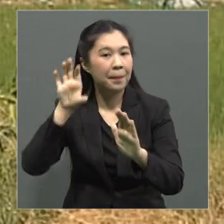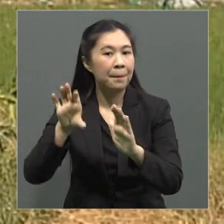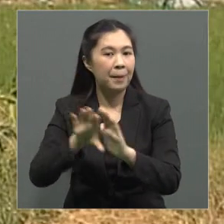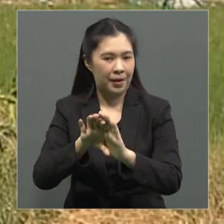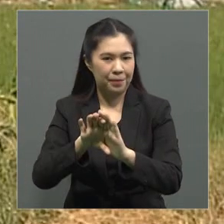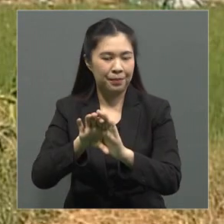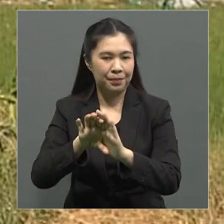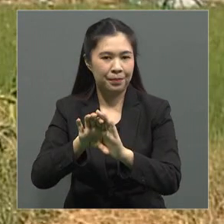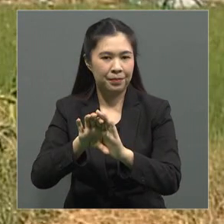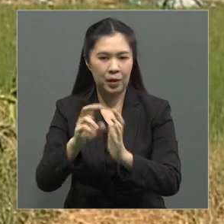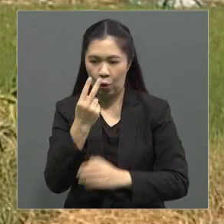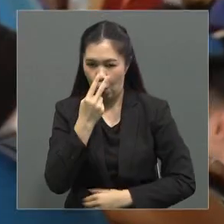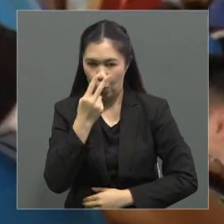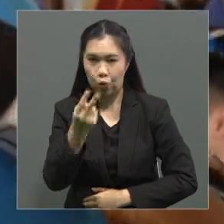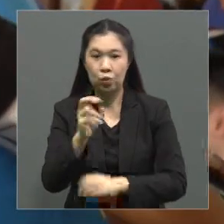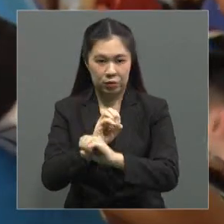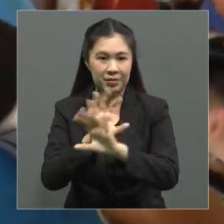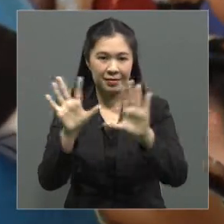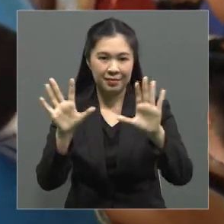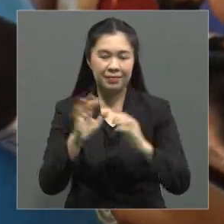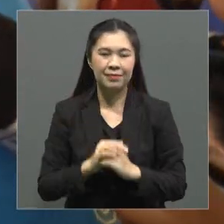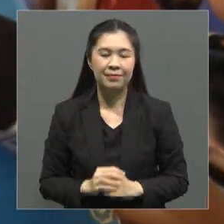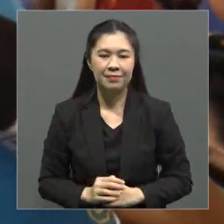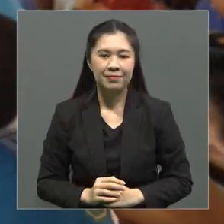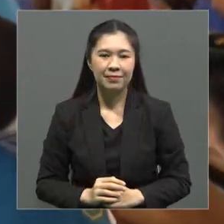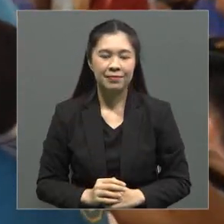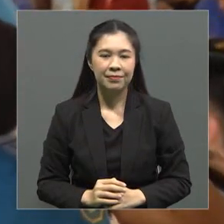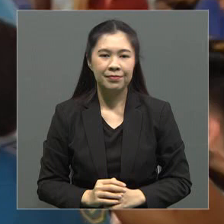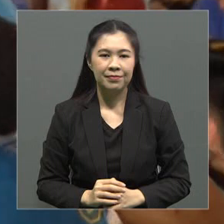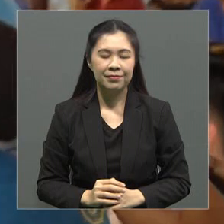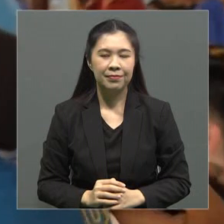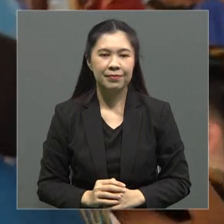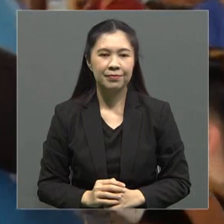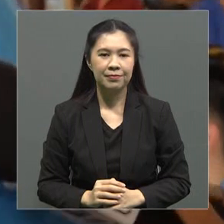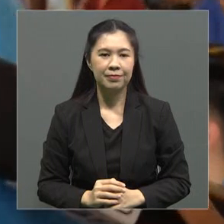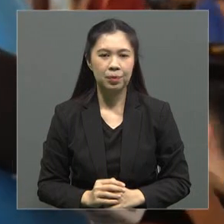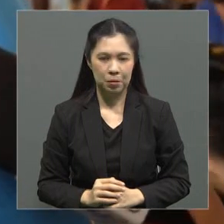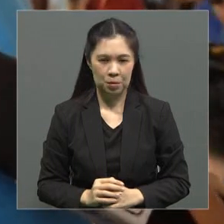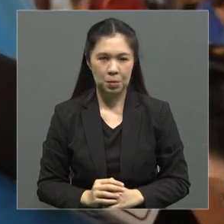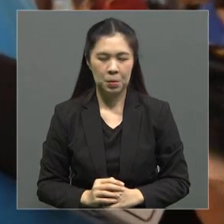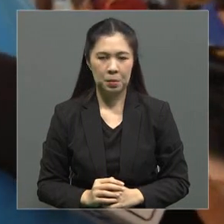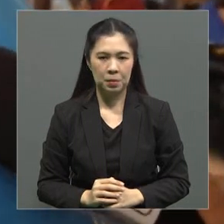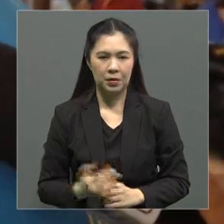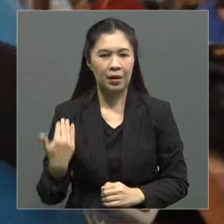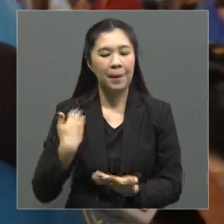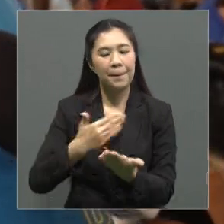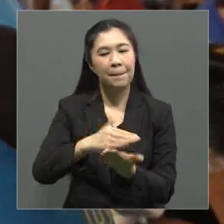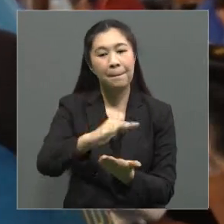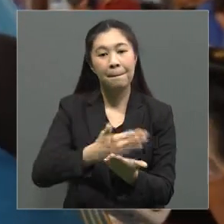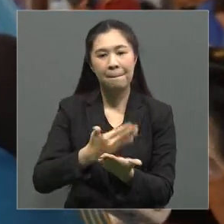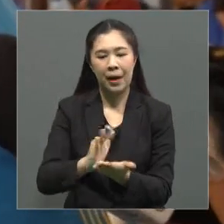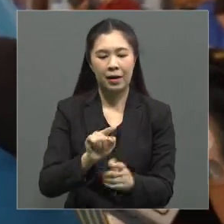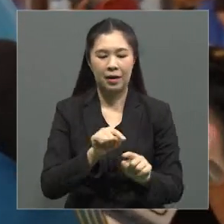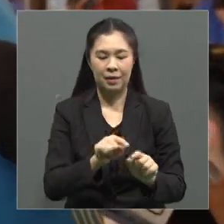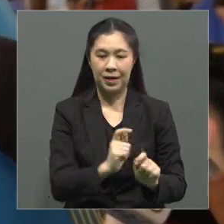ผังของสถานประกอบการพุระเบิดกันได้อย่างชัดเจนน่ะนะคะคือแบ่งเป็น 4โซนแบบนี้คุณผู้ชมโซน